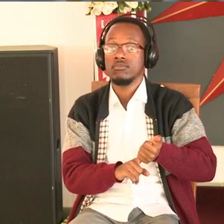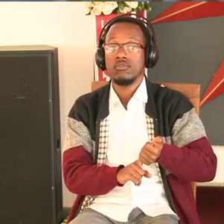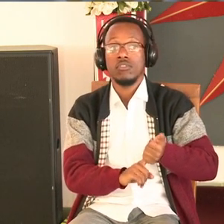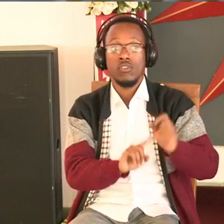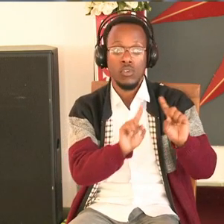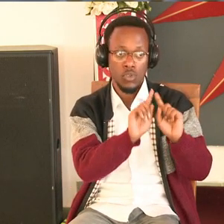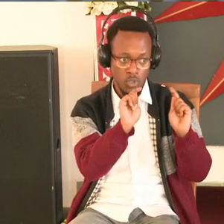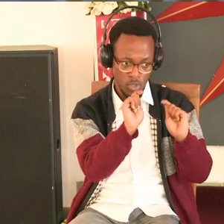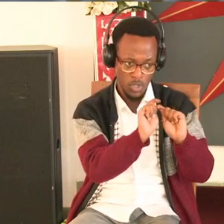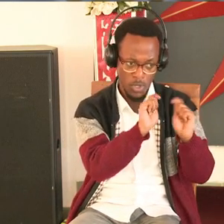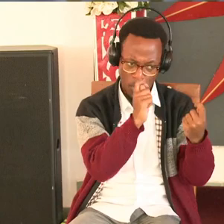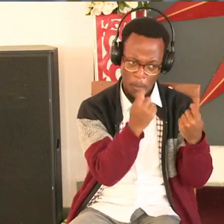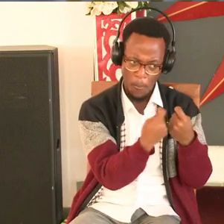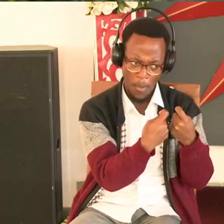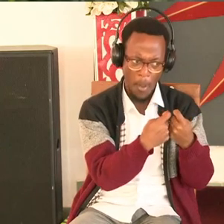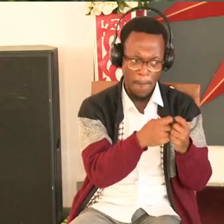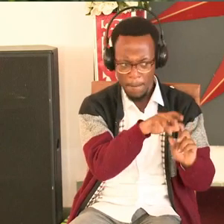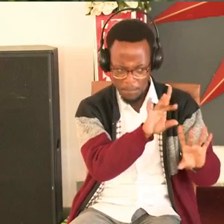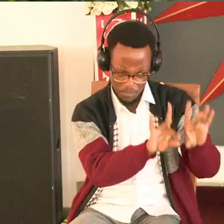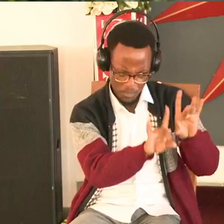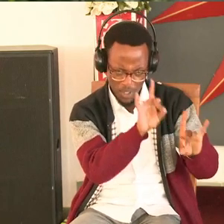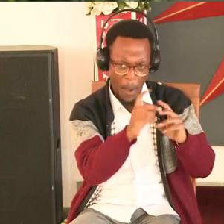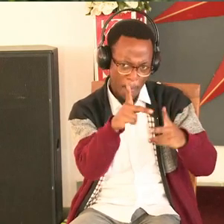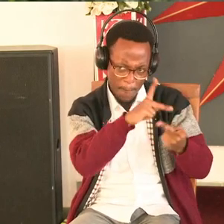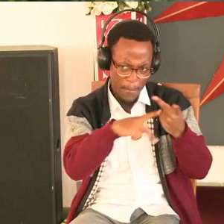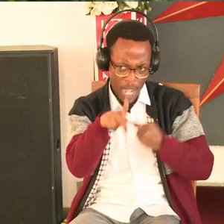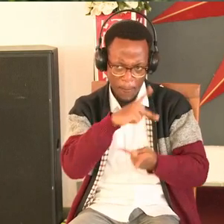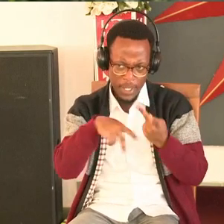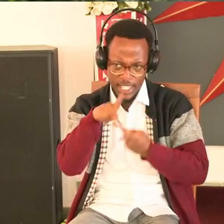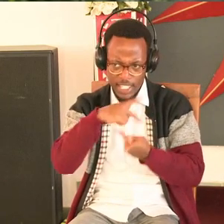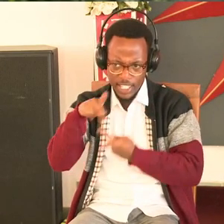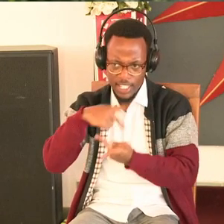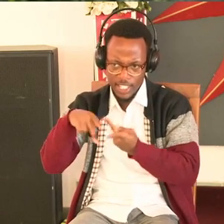uko Imana yatangiye kugenderera abanyamahanga